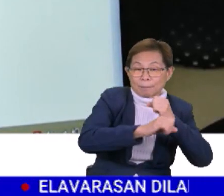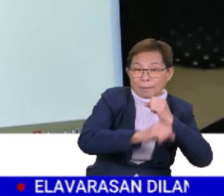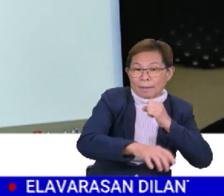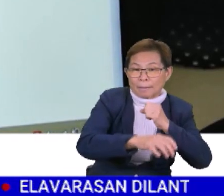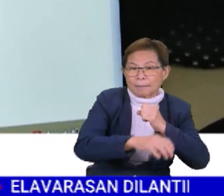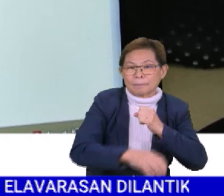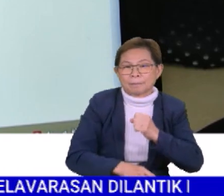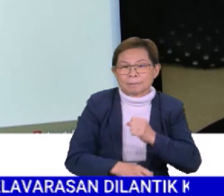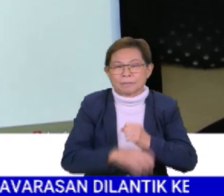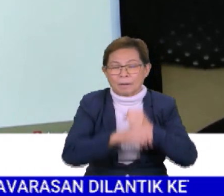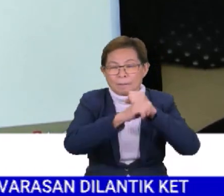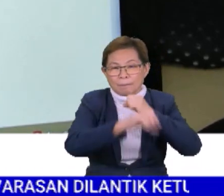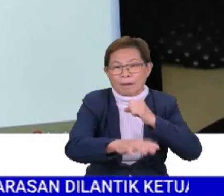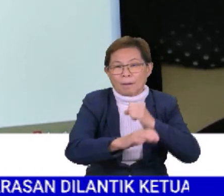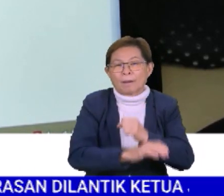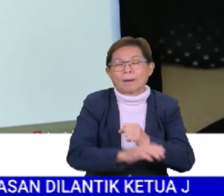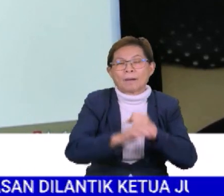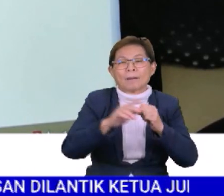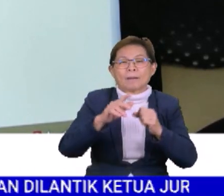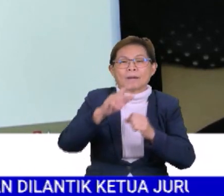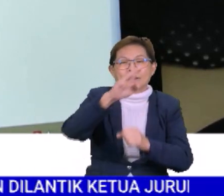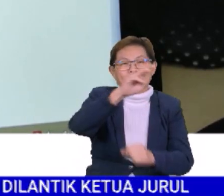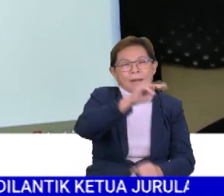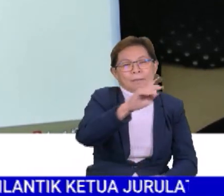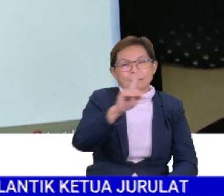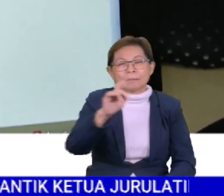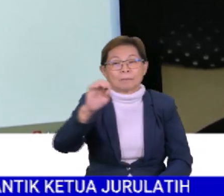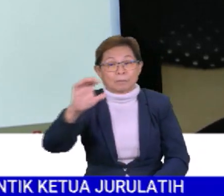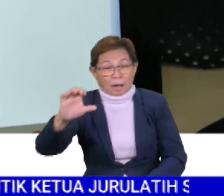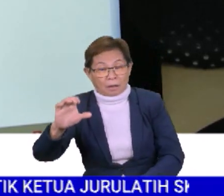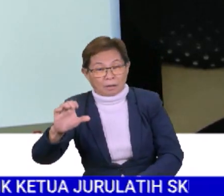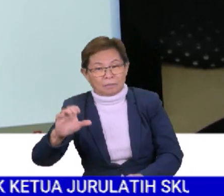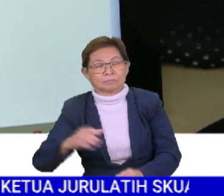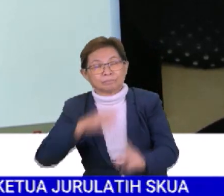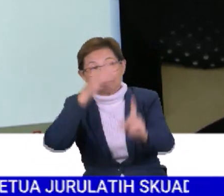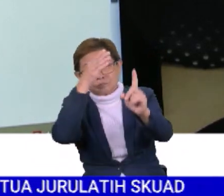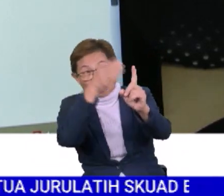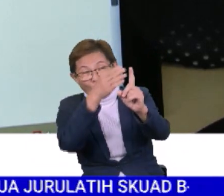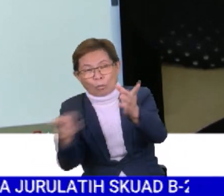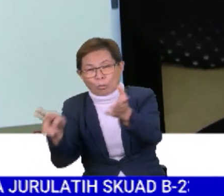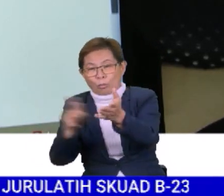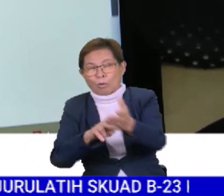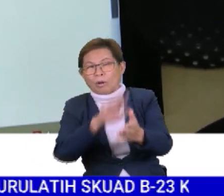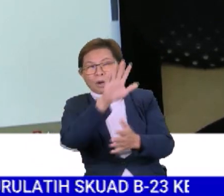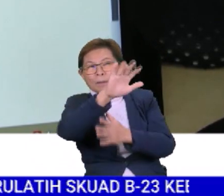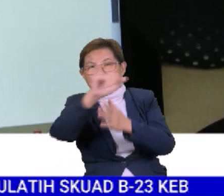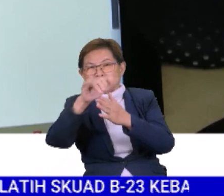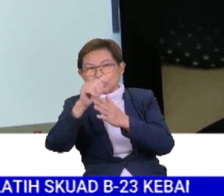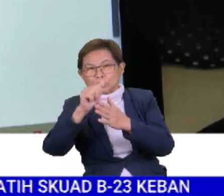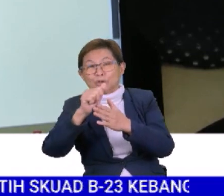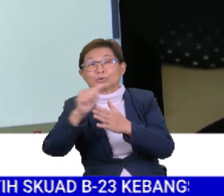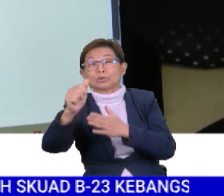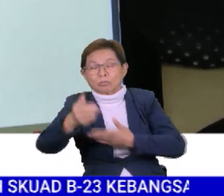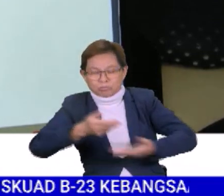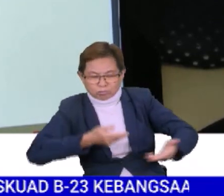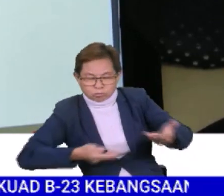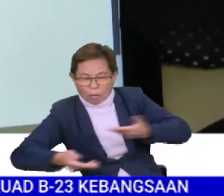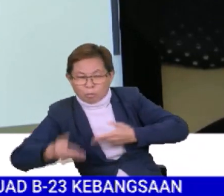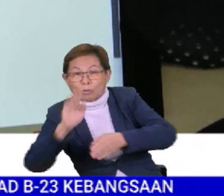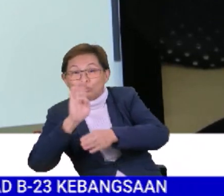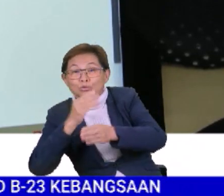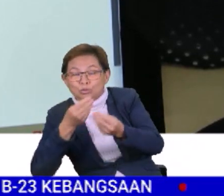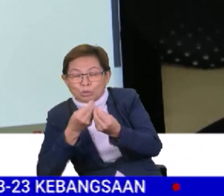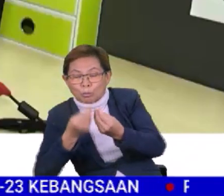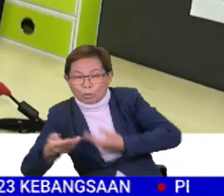kalian perpadanan ekonomi Digital Malaysia embek itu disasar mereka 5000000 Masa sih dengan